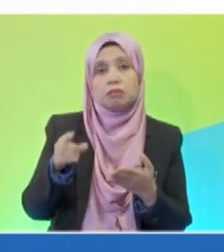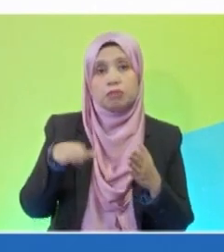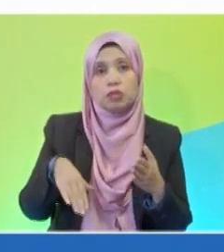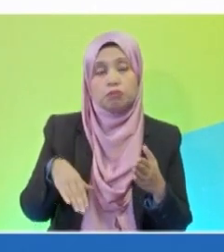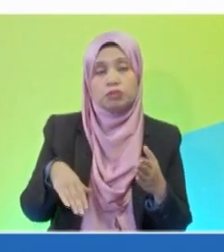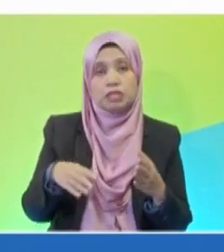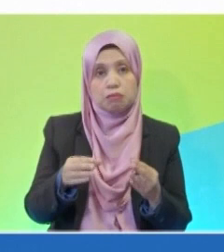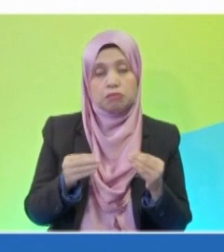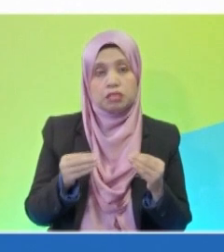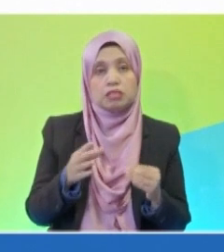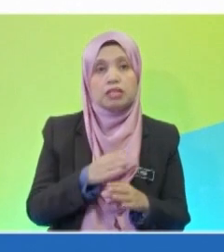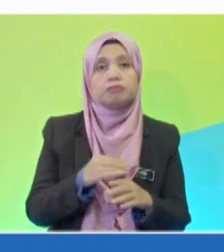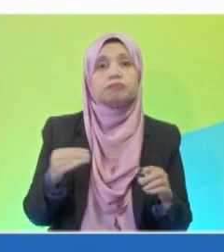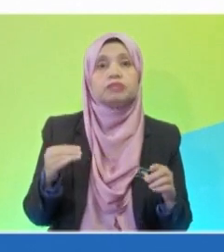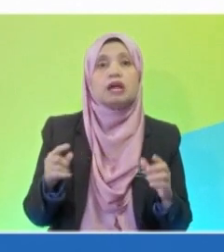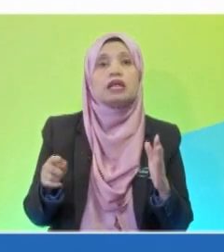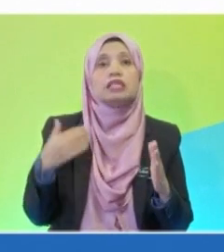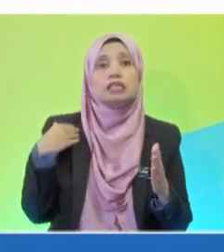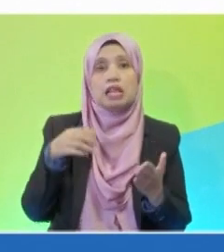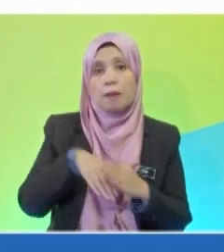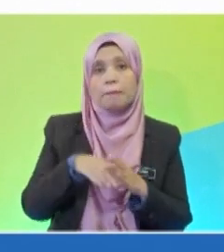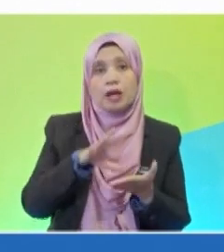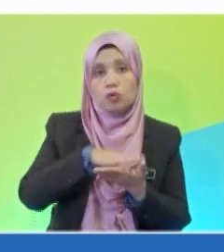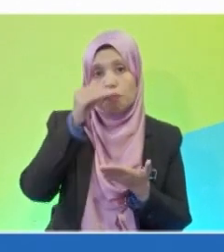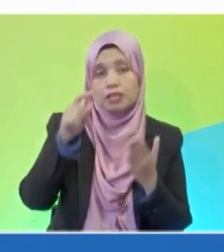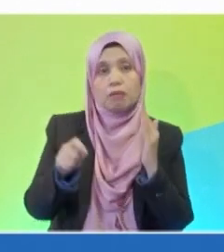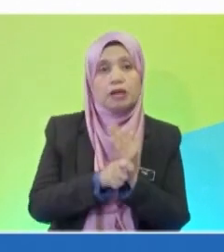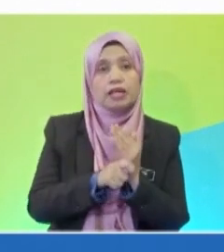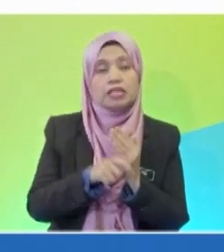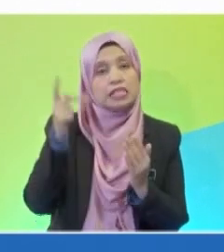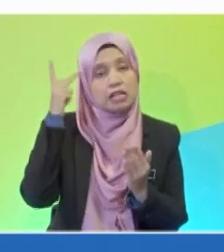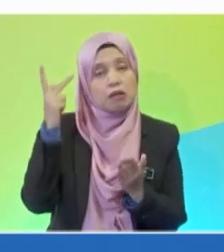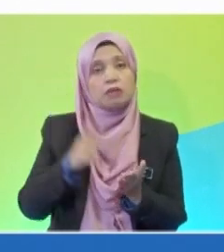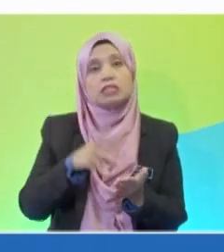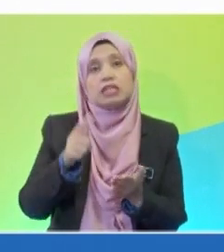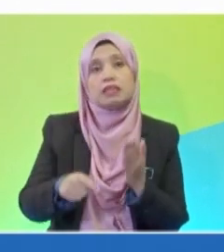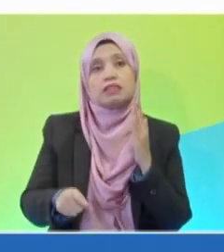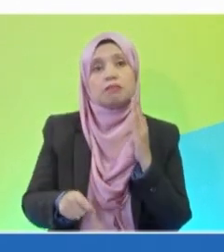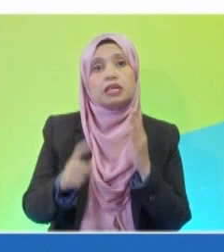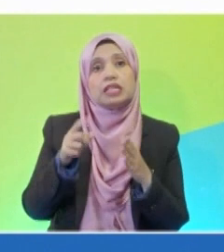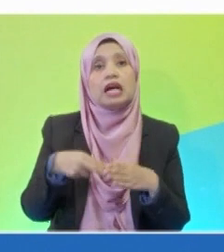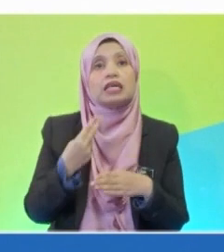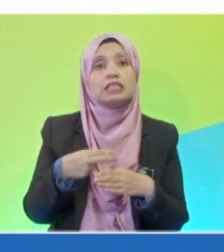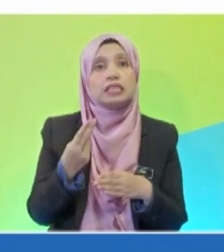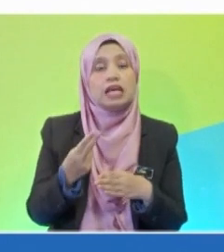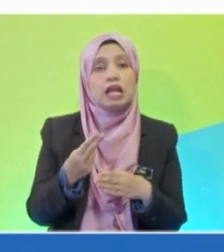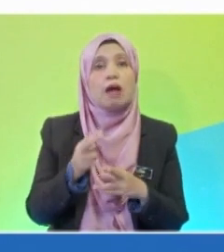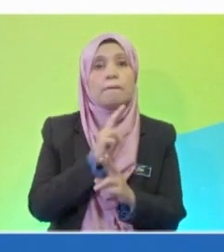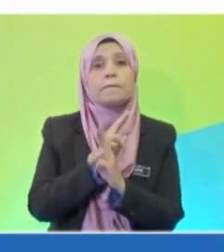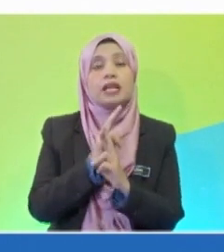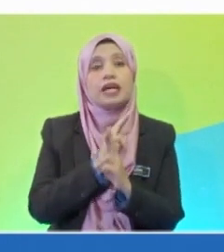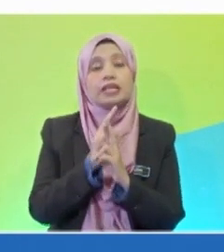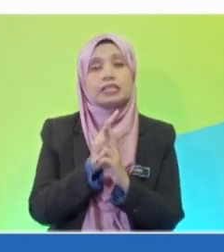Semuanya ada dalam maklumat tambahan. Kenal pasti mana satu belanja, kenal pasti mana satu hasil, kenal pasti mana satu pelarasan